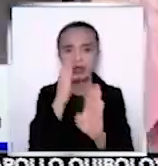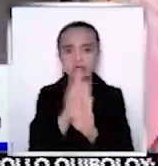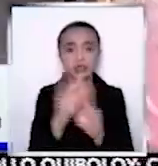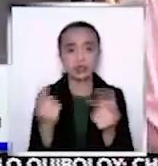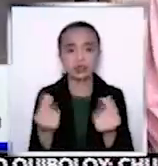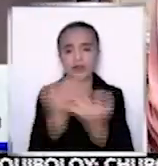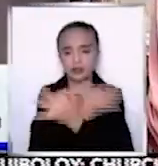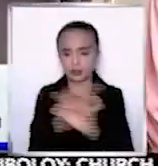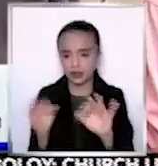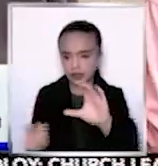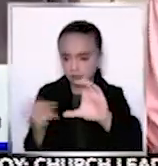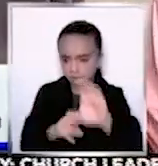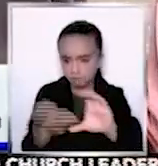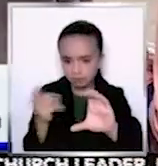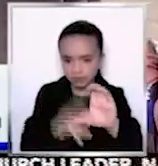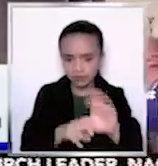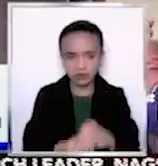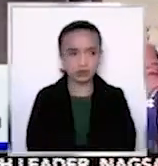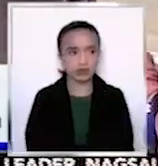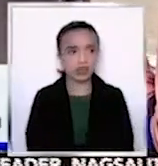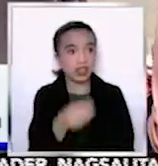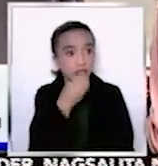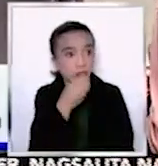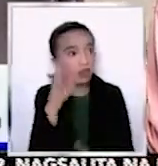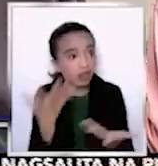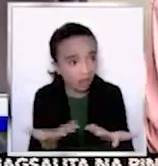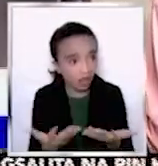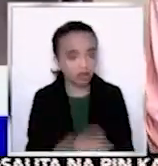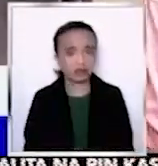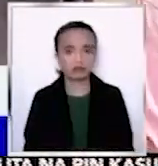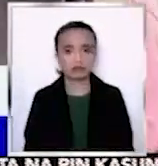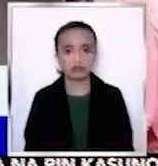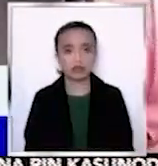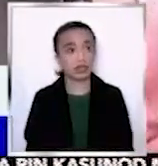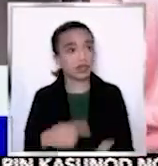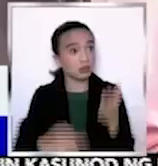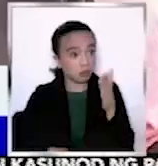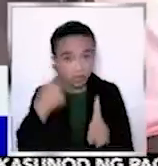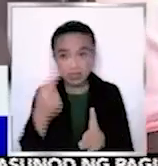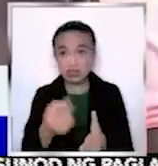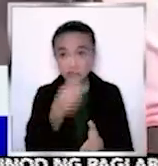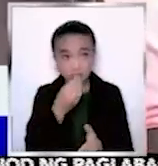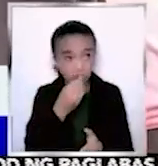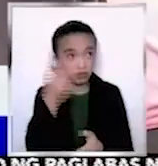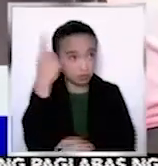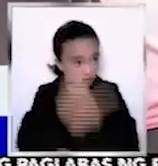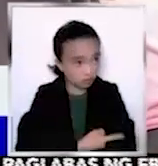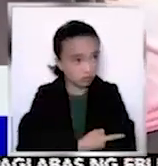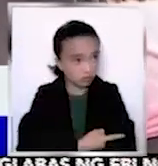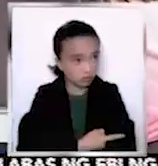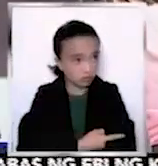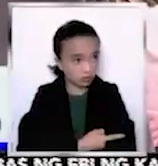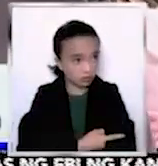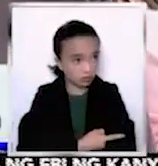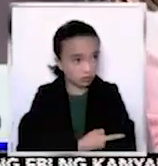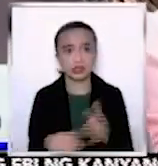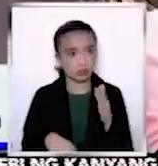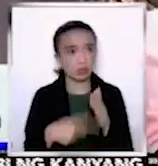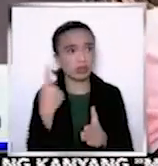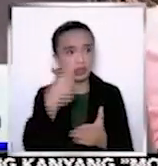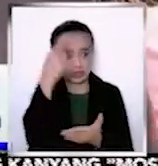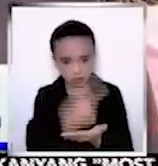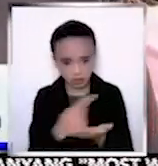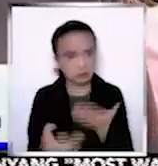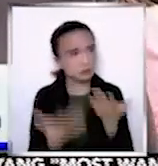pasahero. Wala kaming makain. Kumakain kami sa isang beses, isang araw, isang beses na lang, sa isang linggo, siguro apat na beses